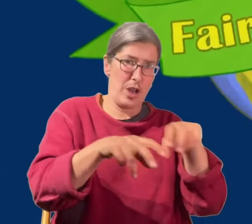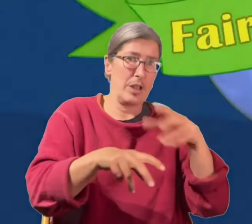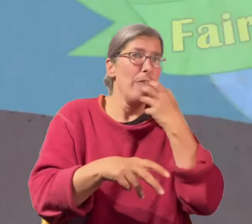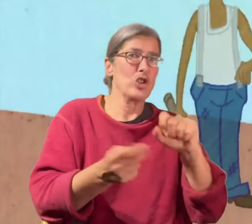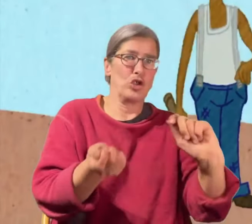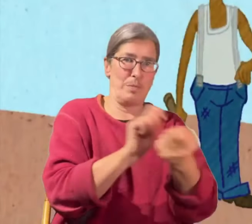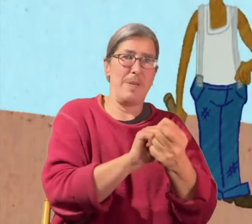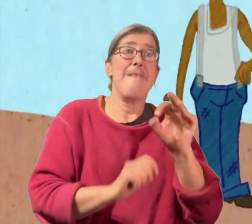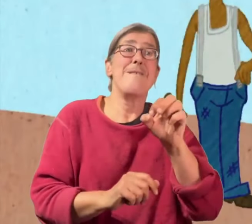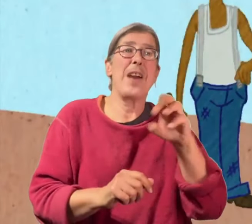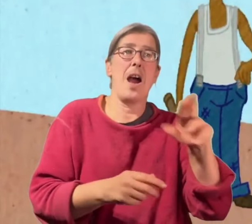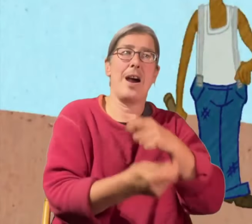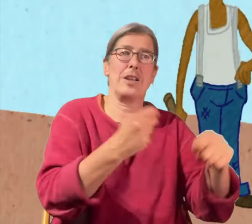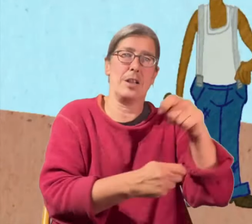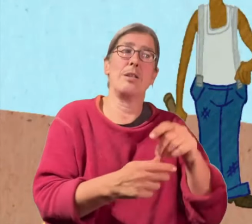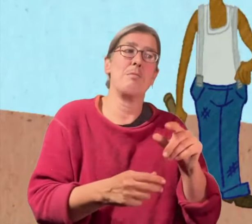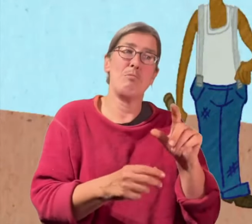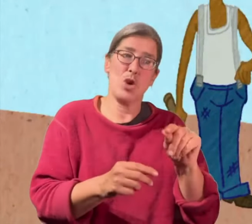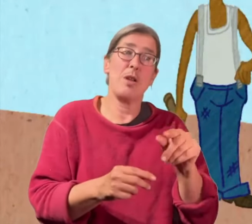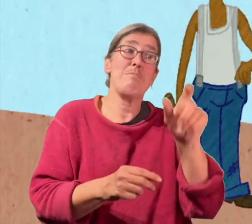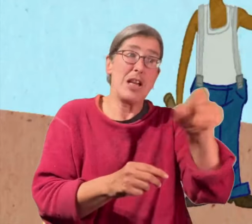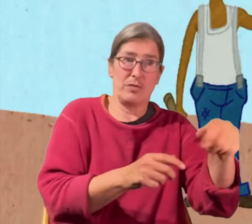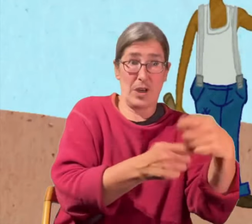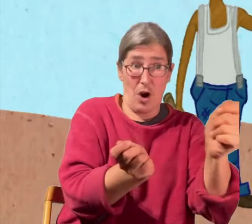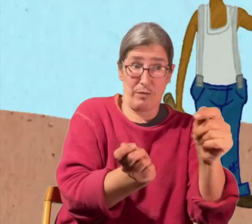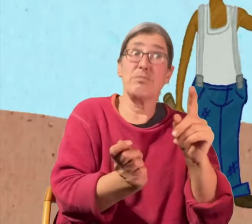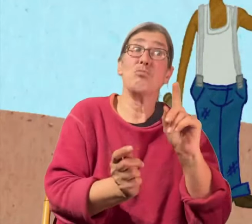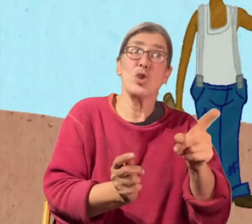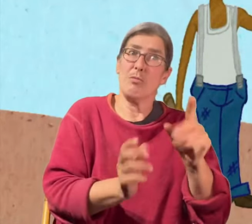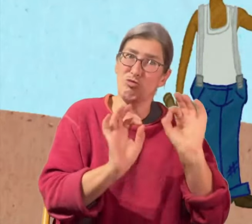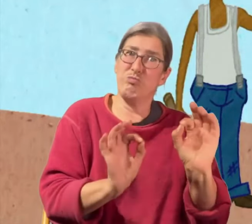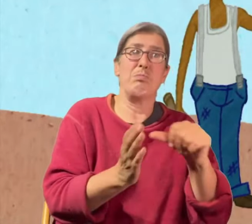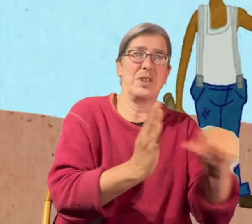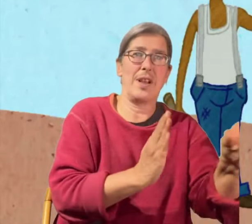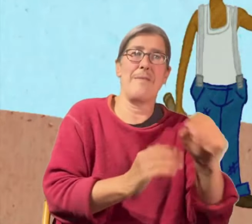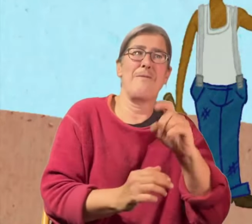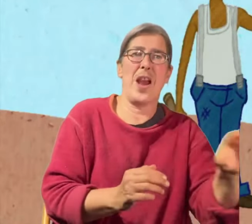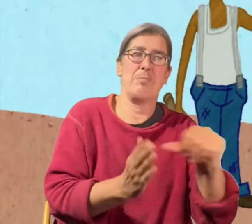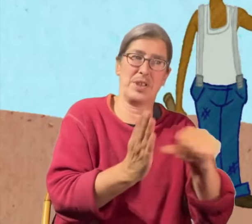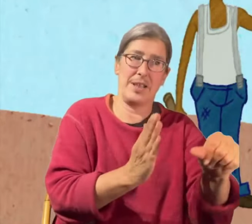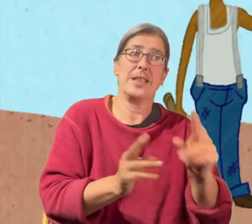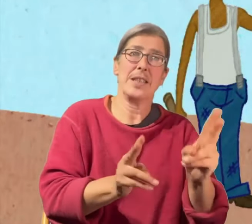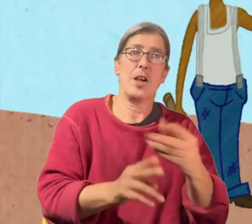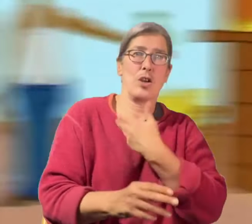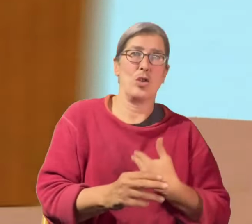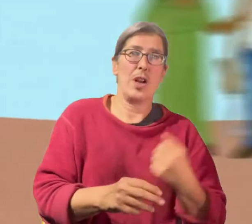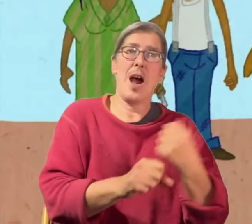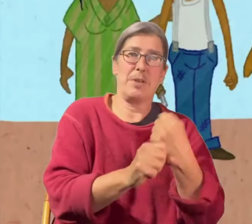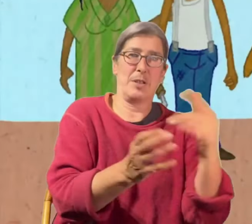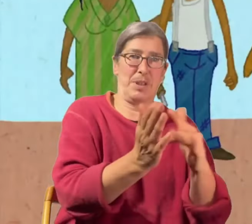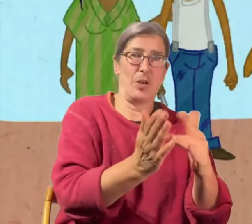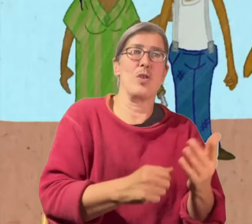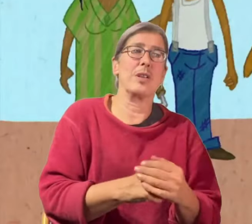ändern. Faire Handel bedeutet, Menschen, die etwas verkaufen, fair bezahlt werden und sichere und gesunde Arbeitsbedingungen haben.